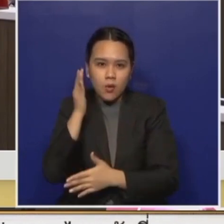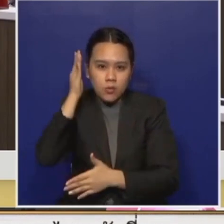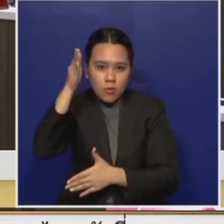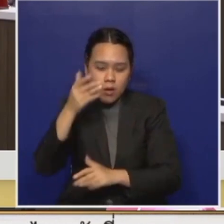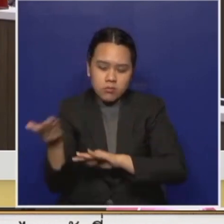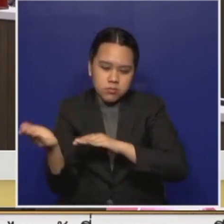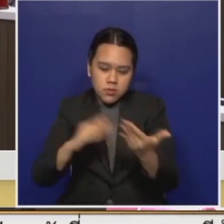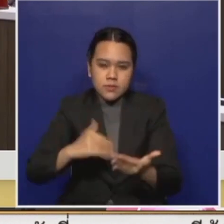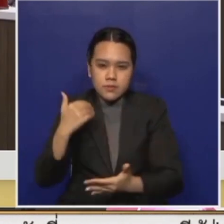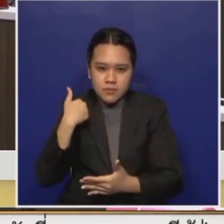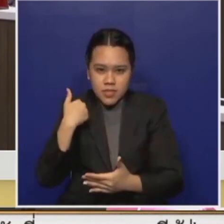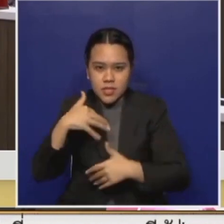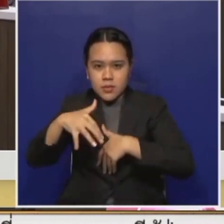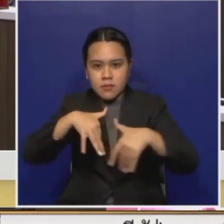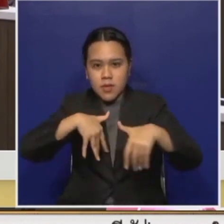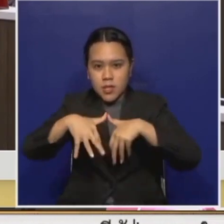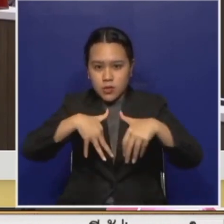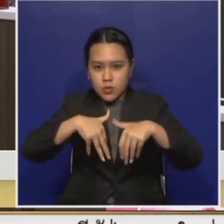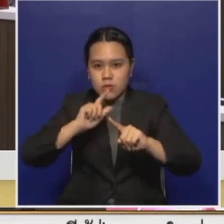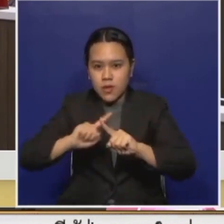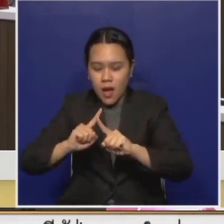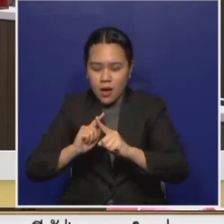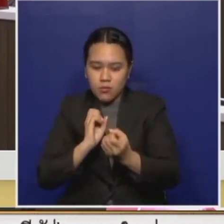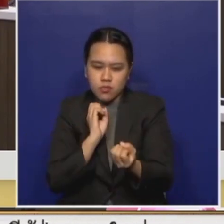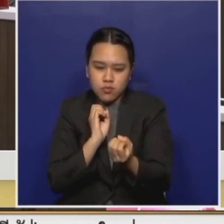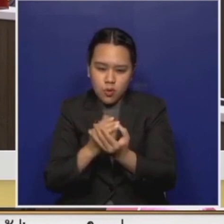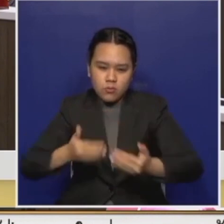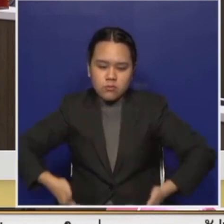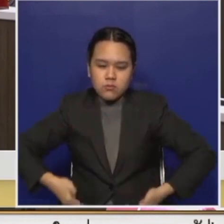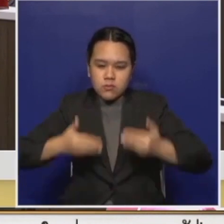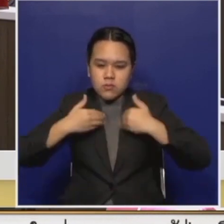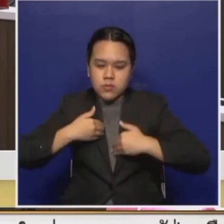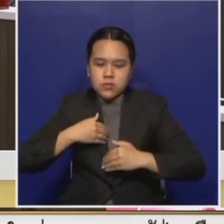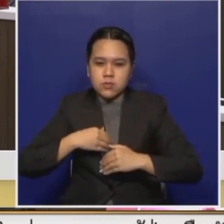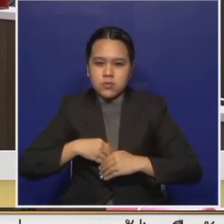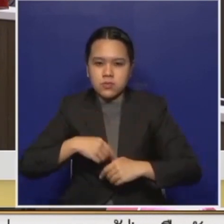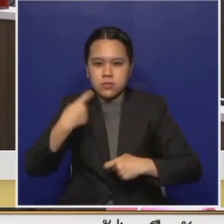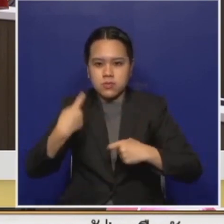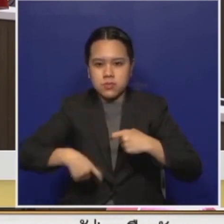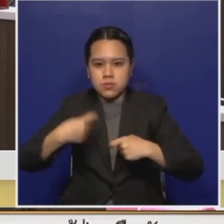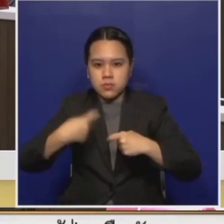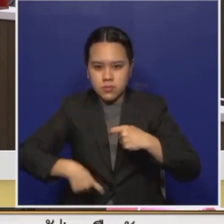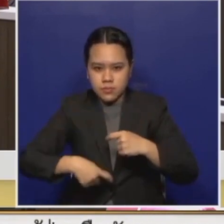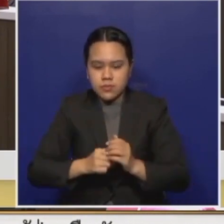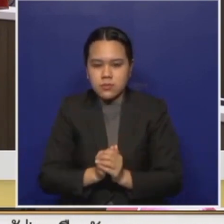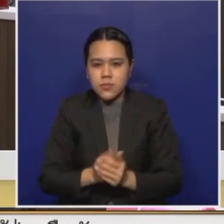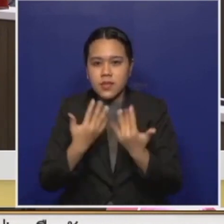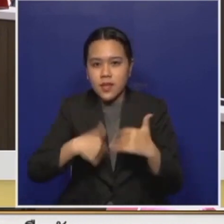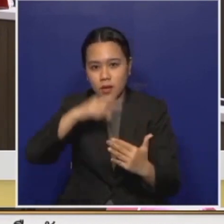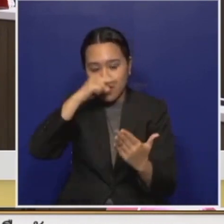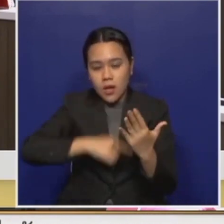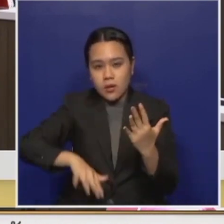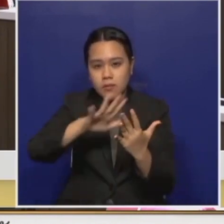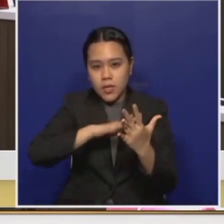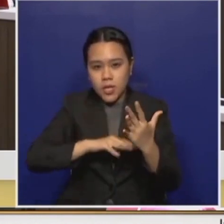ทำใหพี่น้ประชาชนมีความลำบากพเทศชาิเราโอกาทจะกลาไปขางหน้า